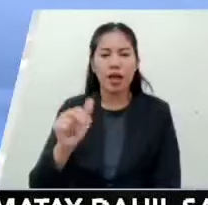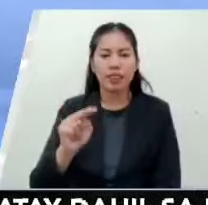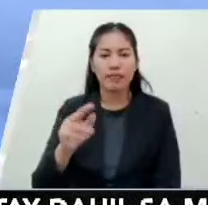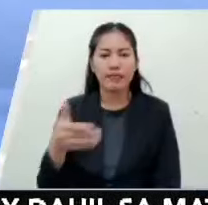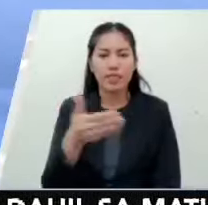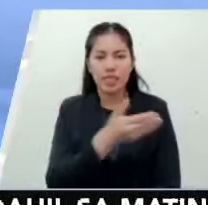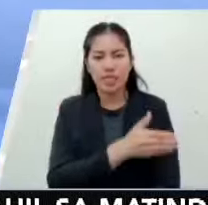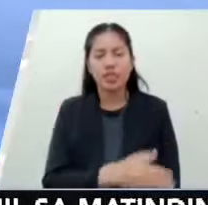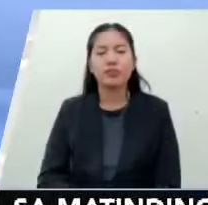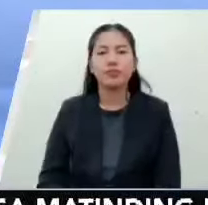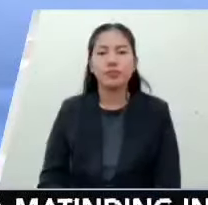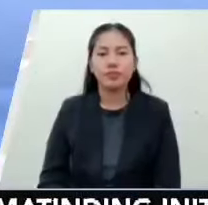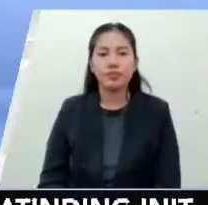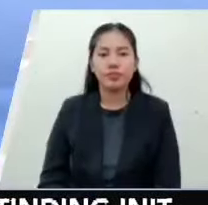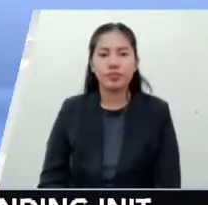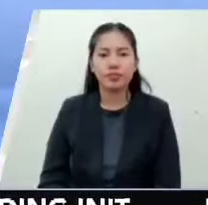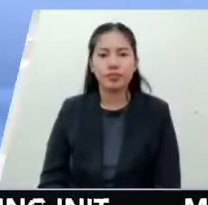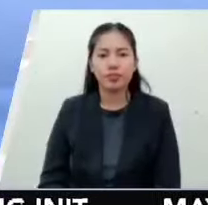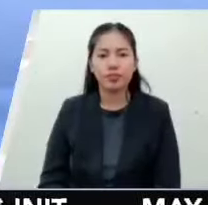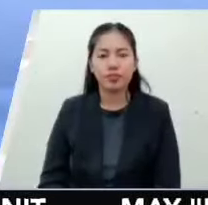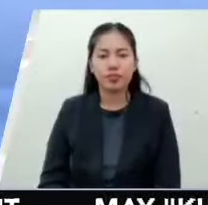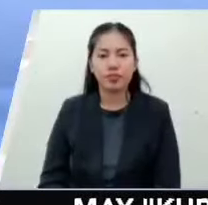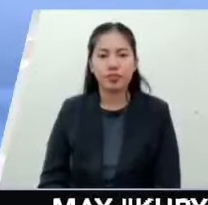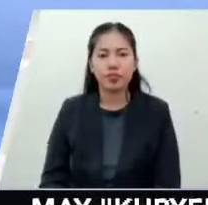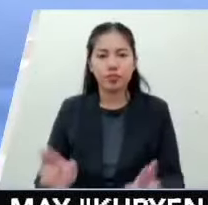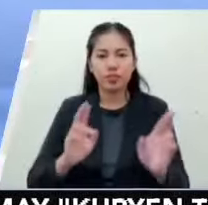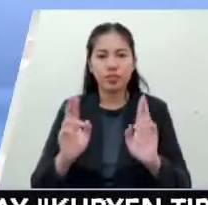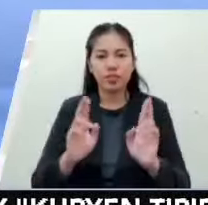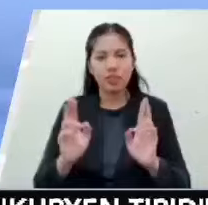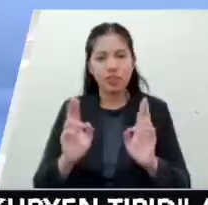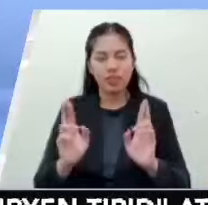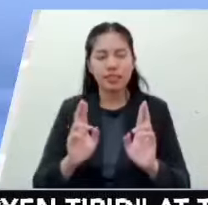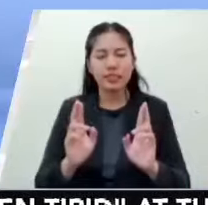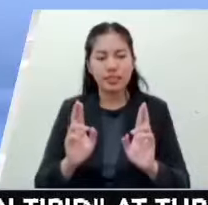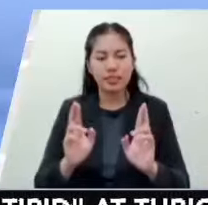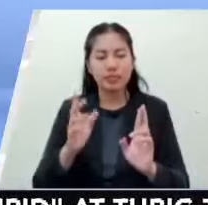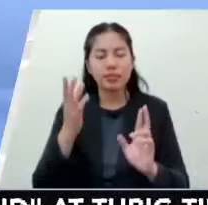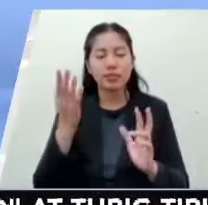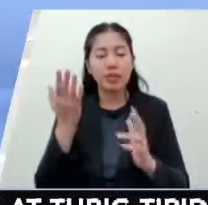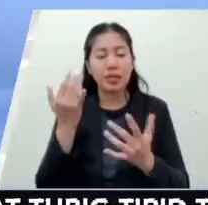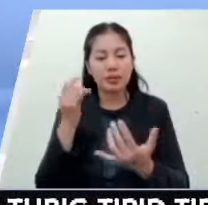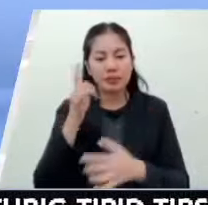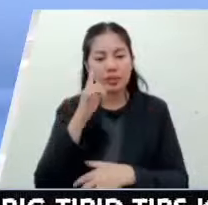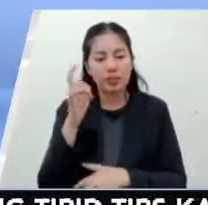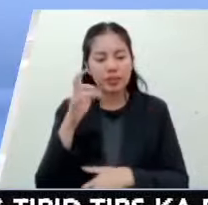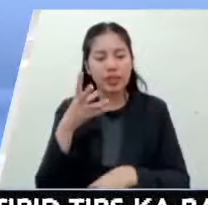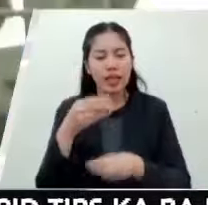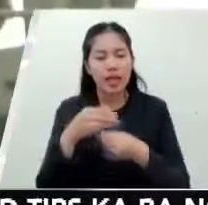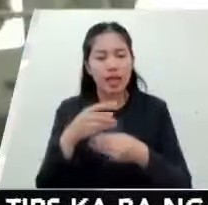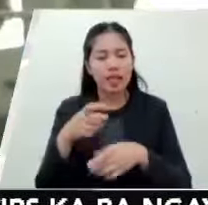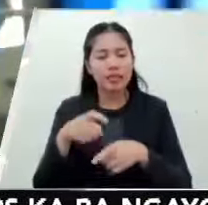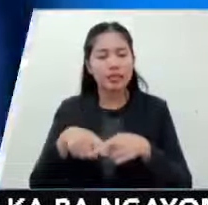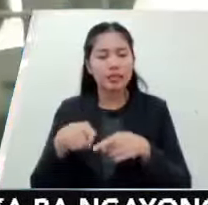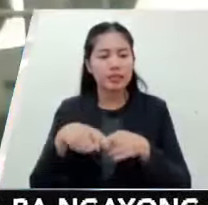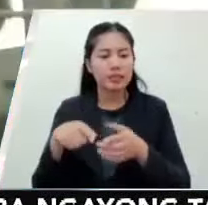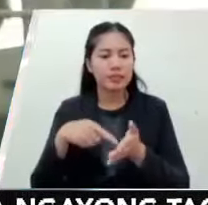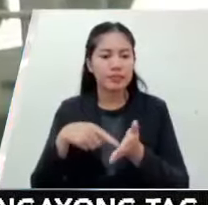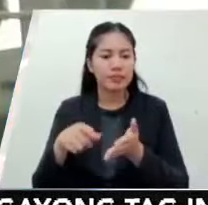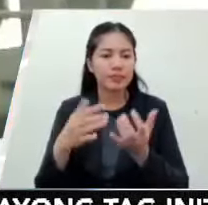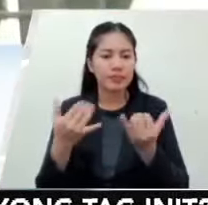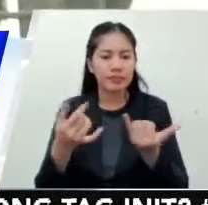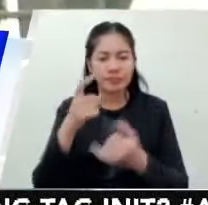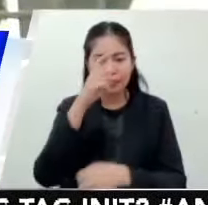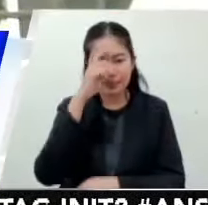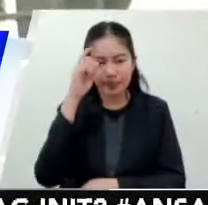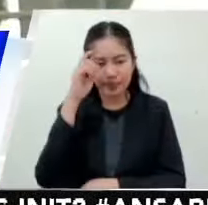Mga kapuso, ihanda na ang bulsa dahil posibleng magpatupad ng dagdag singil sa kuryente ngayong tag-init. Inaasahan kasing sisipa